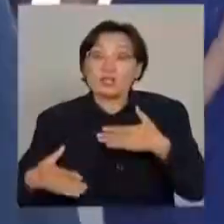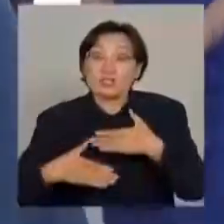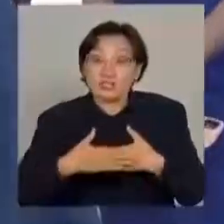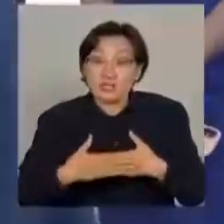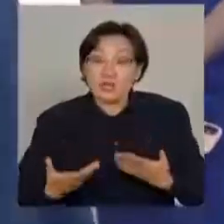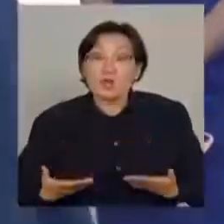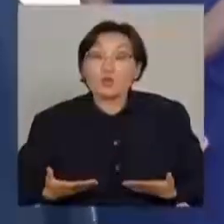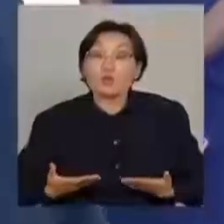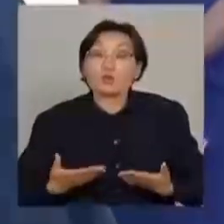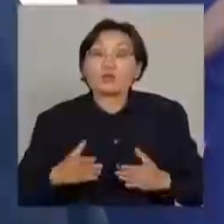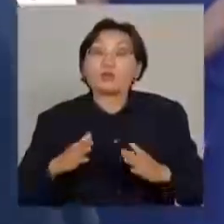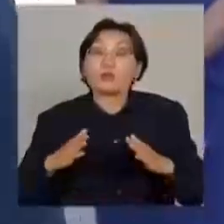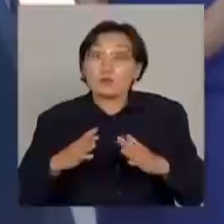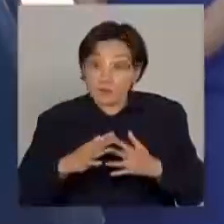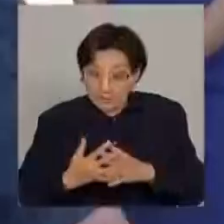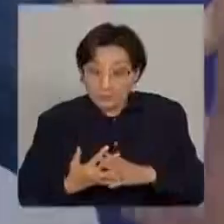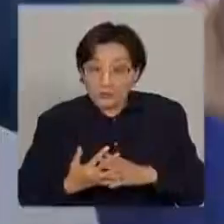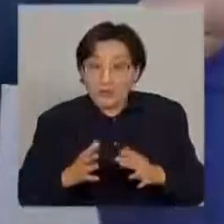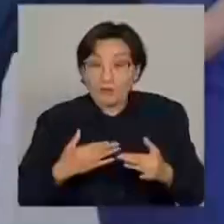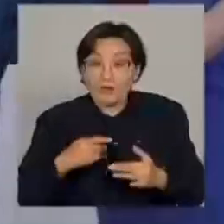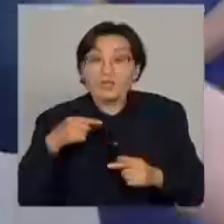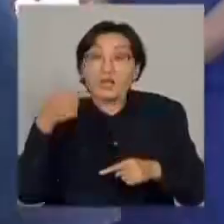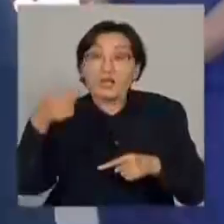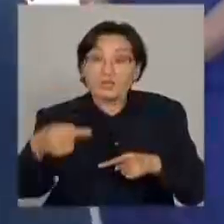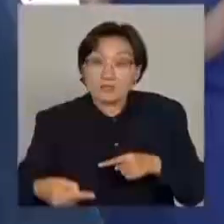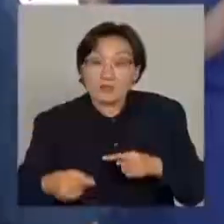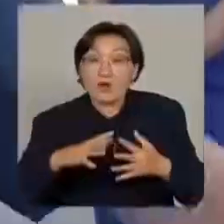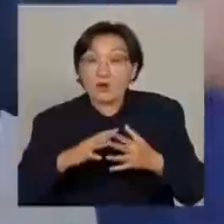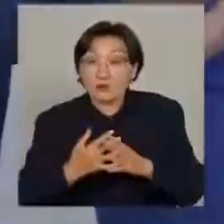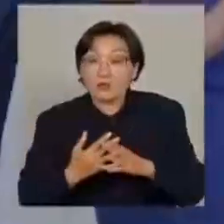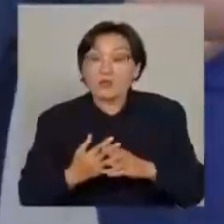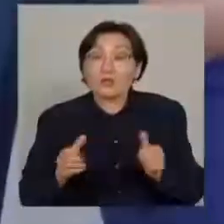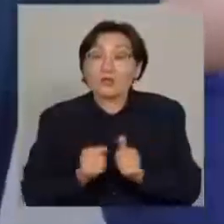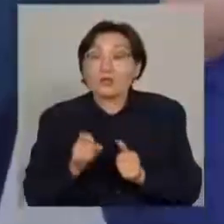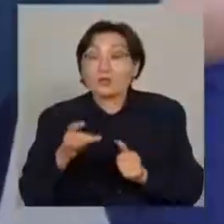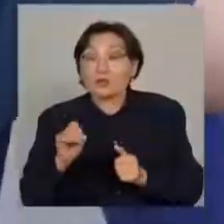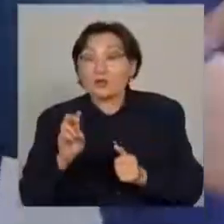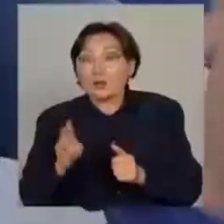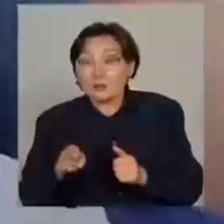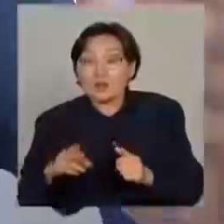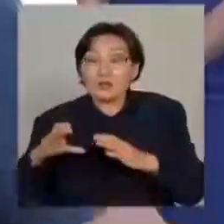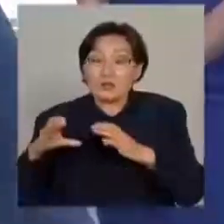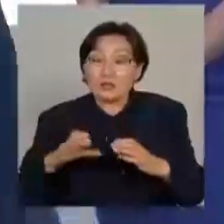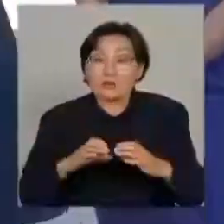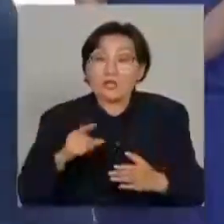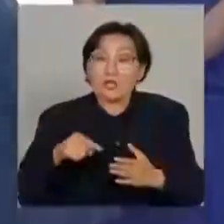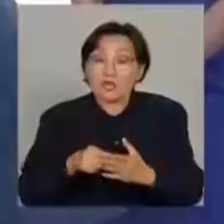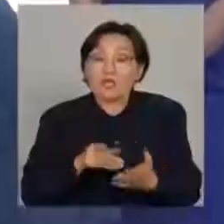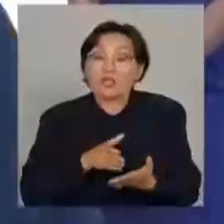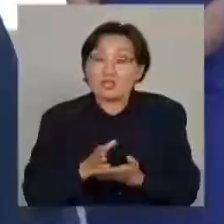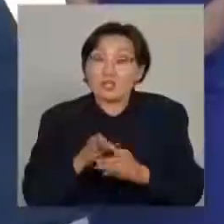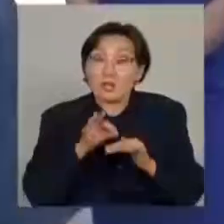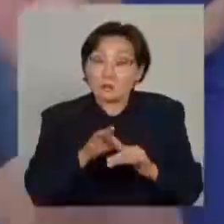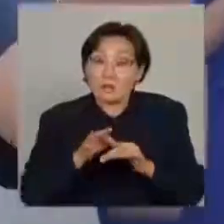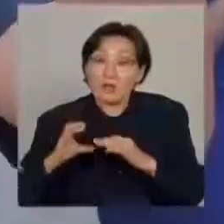тұрған ауыл. Бірақ біздің ар жақтағымызда ауылдарда мысалы қасымызға Райымбекке автобус жүреді, қаланың ішіне қатынайды.